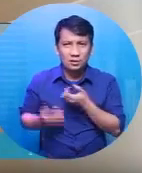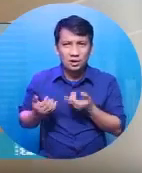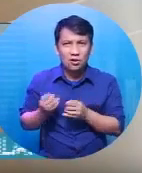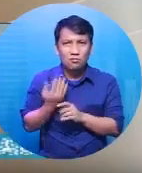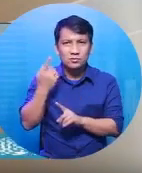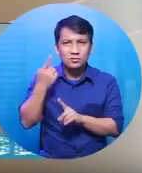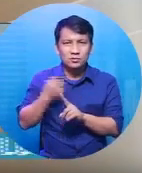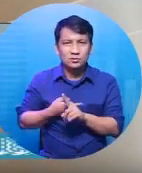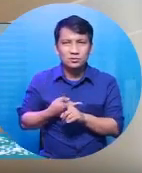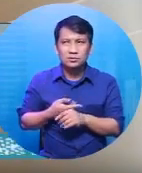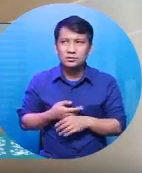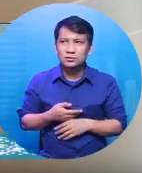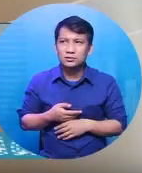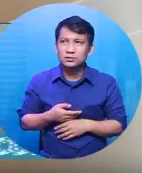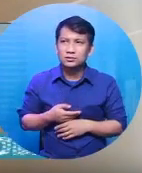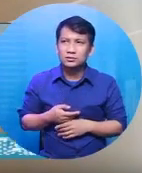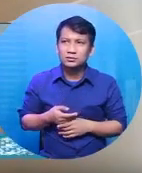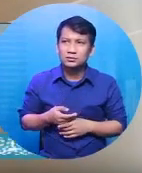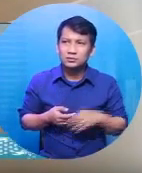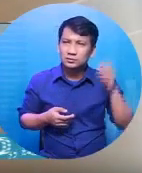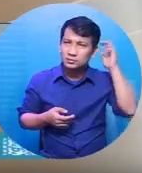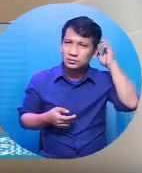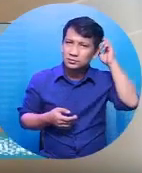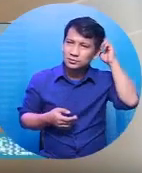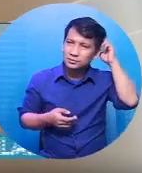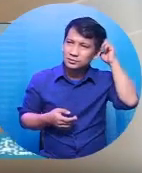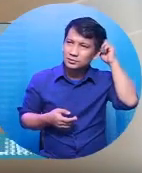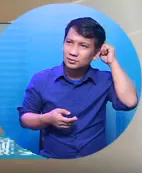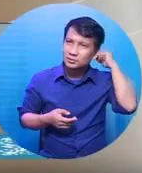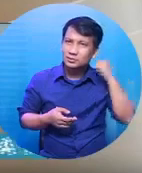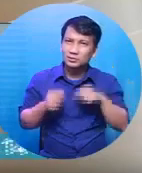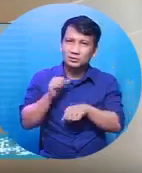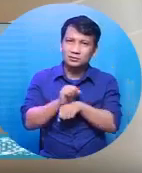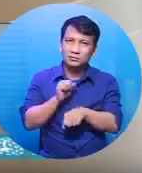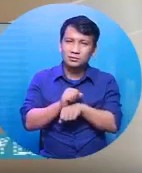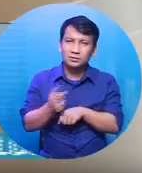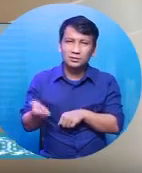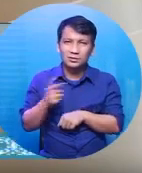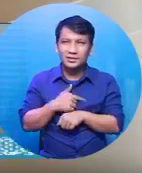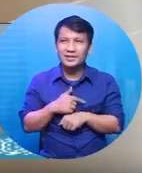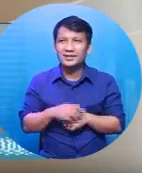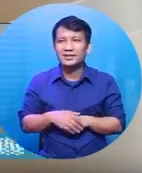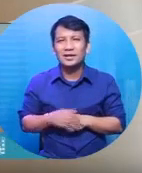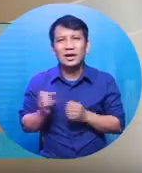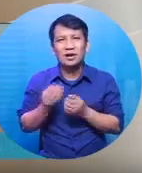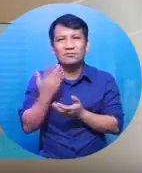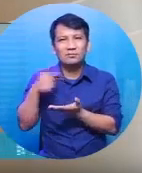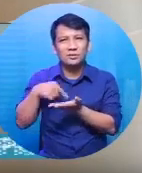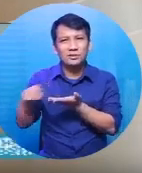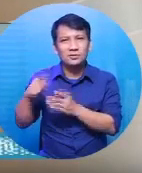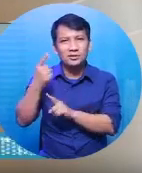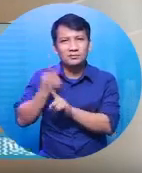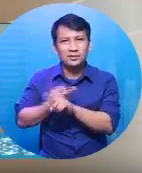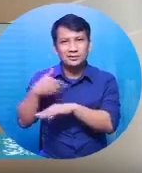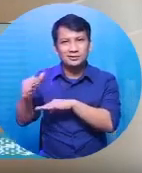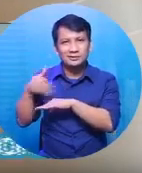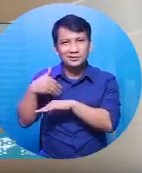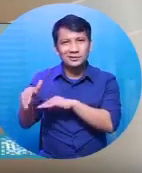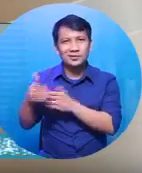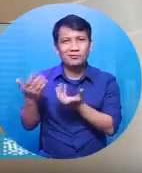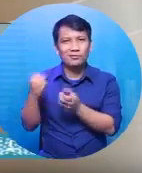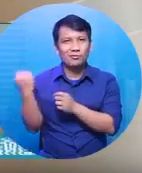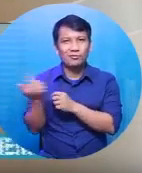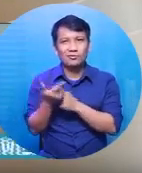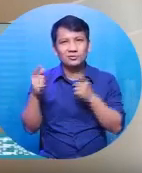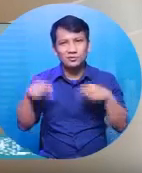magkano? Anong requirements po, sir? Wala po akong trabaho, sir, eh. Kaya nga, magkano, ma'am, Nay, para naman lahat ng mga pangangailangan nyo